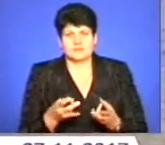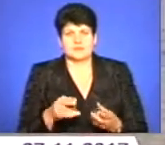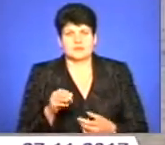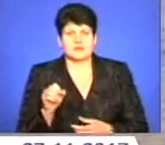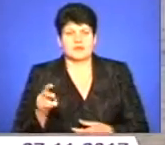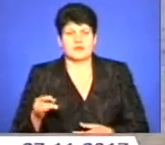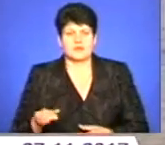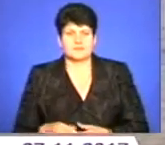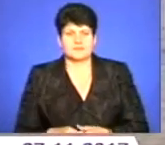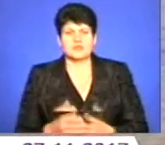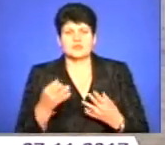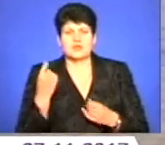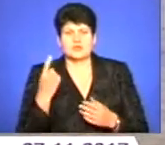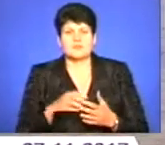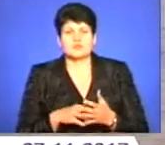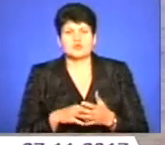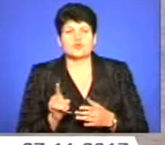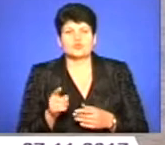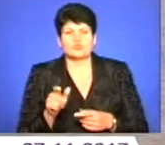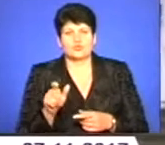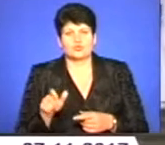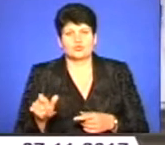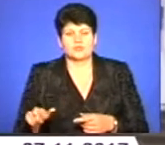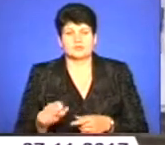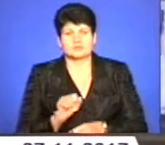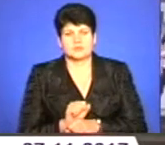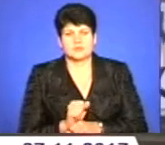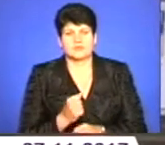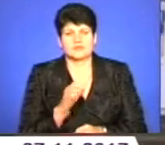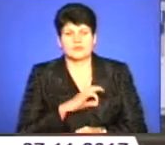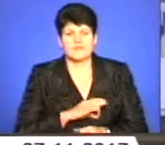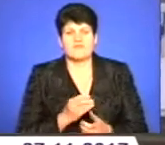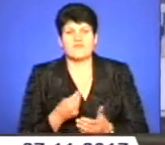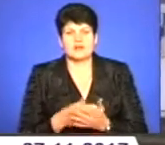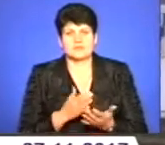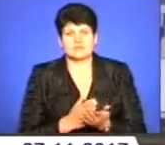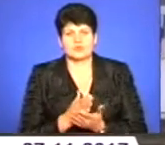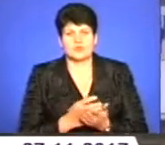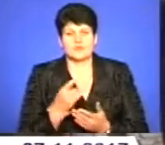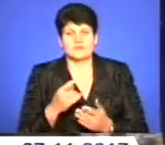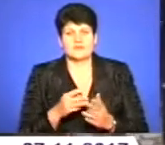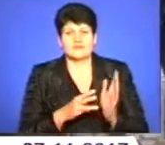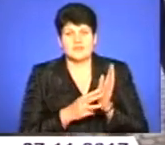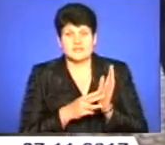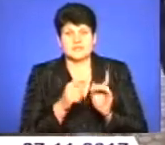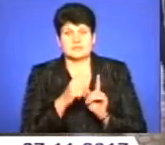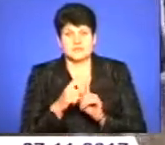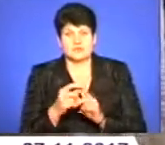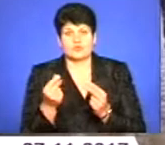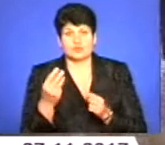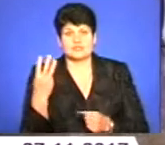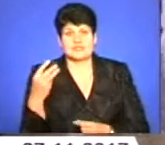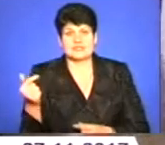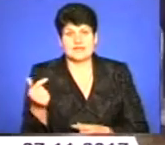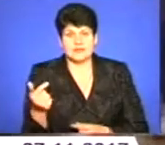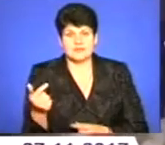телеграми. Ще одна причина, чому люди майже перестали використовувати телеграф – вартість послуги. Повідомлення із 8 слів вартує майже 30 гривень,